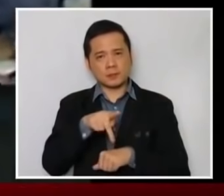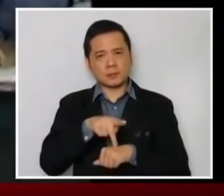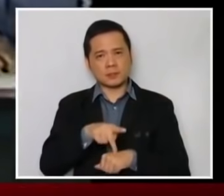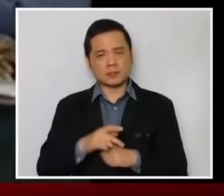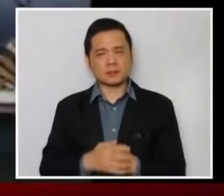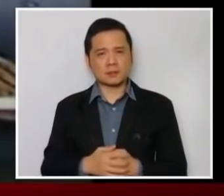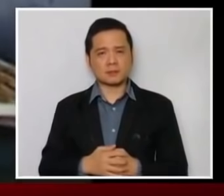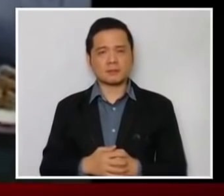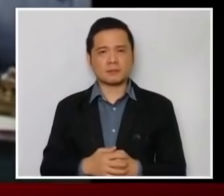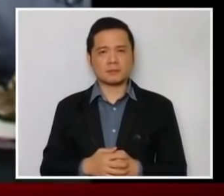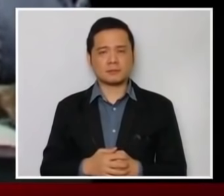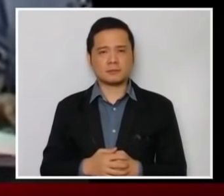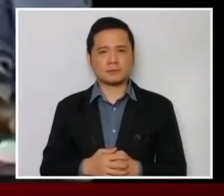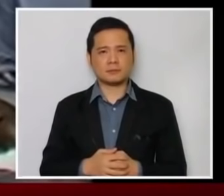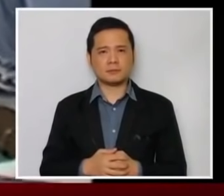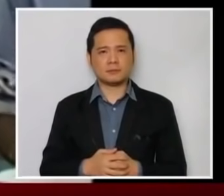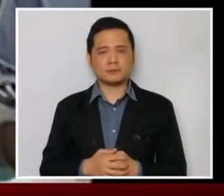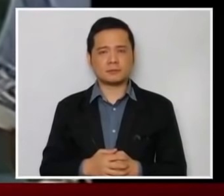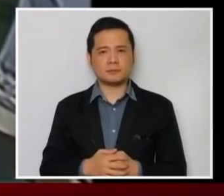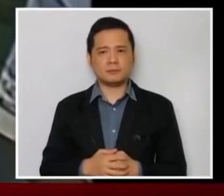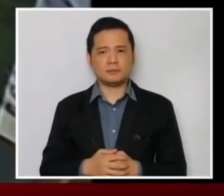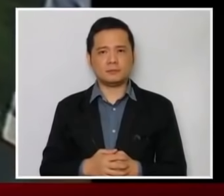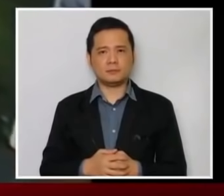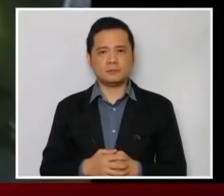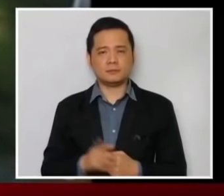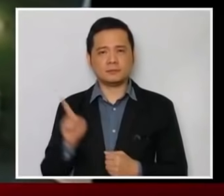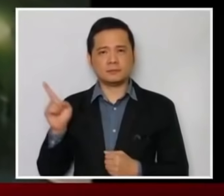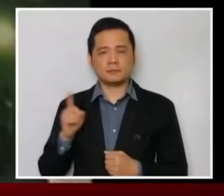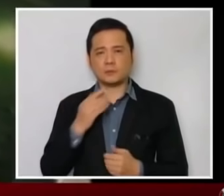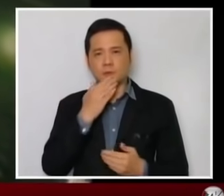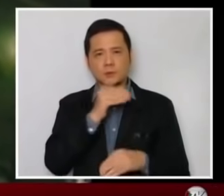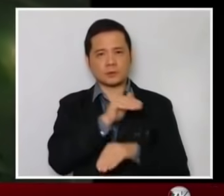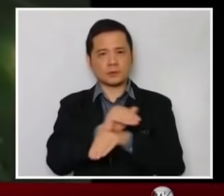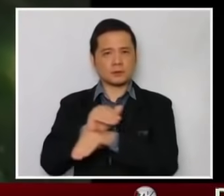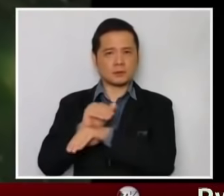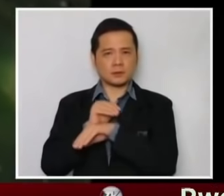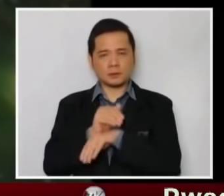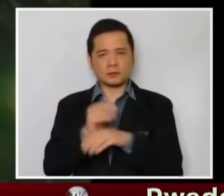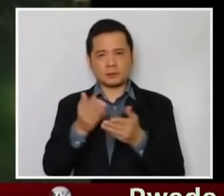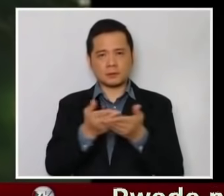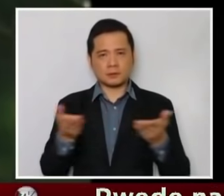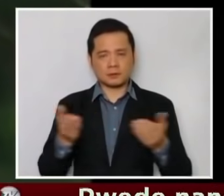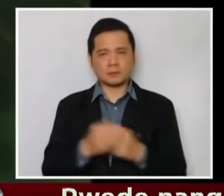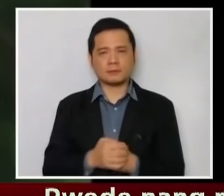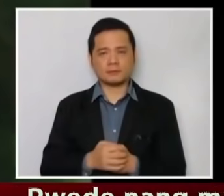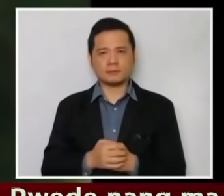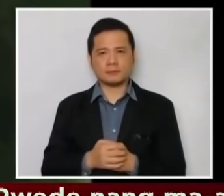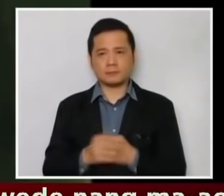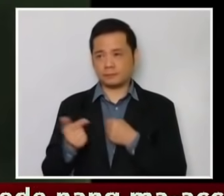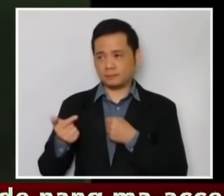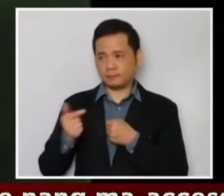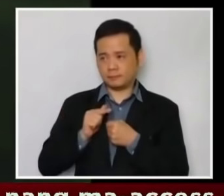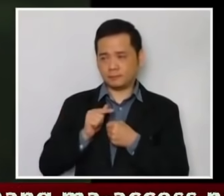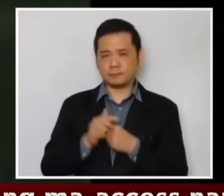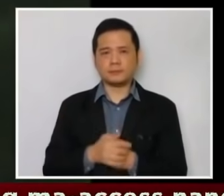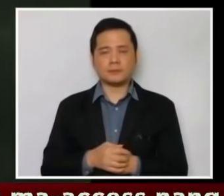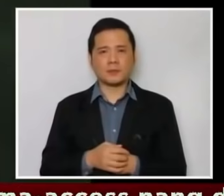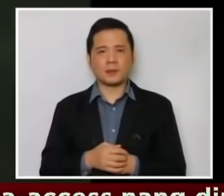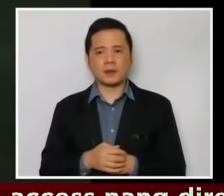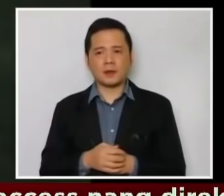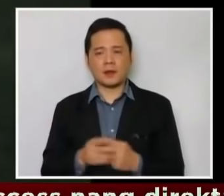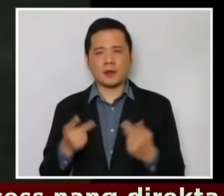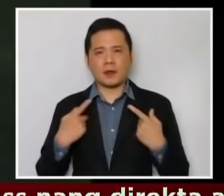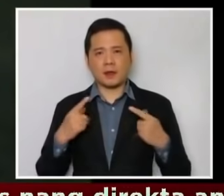Magandang gabi, bayan. Narito ang detalye ng ating mga nagbabagang balita. Nanguna bilang tagapaghatid ng balita